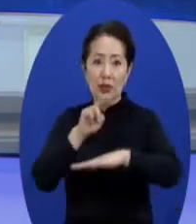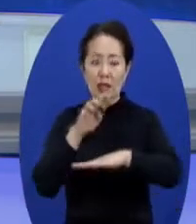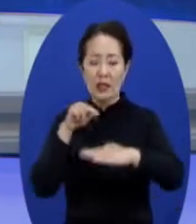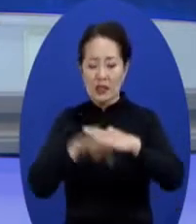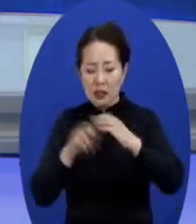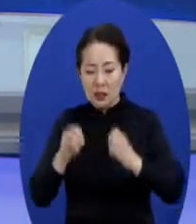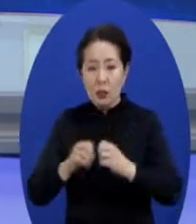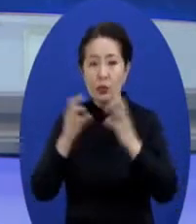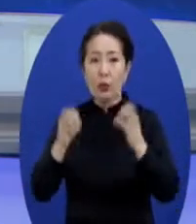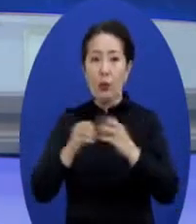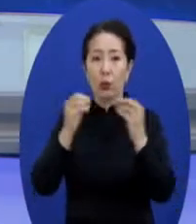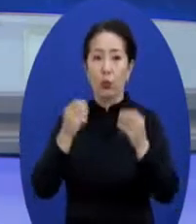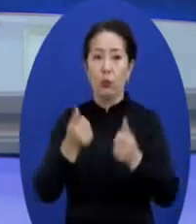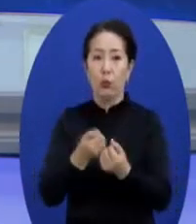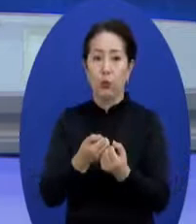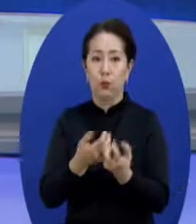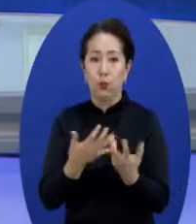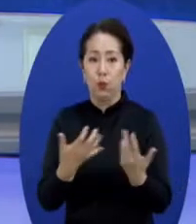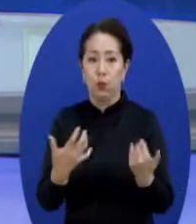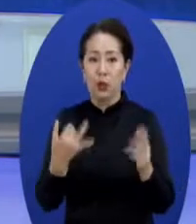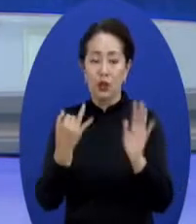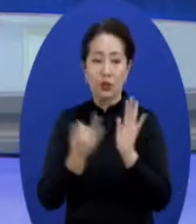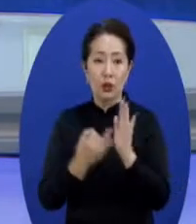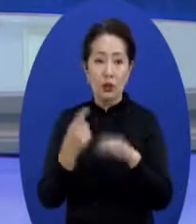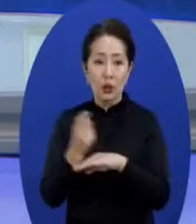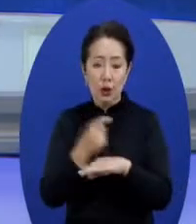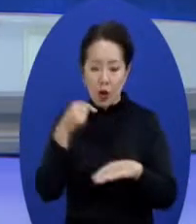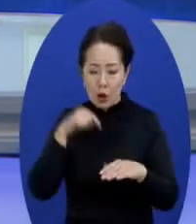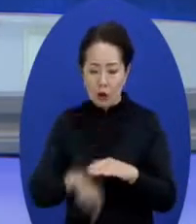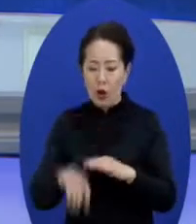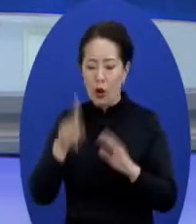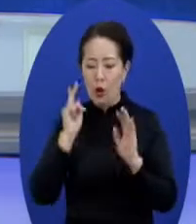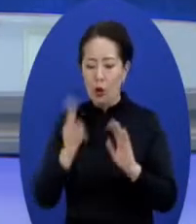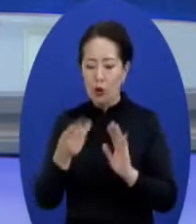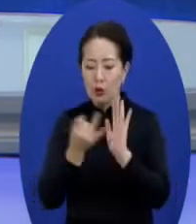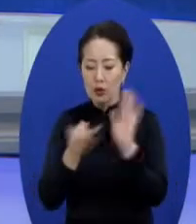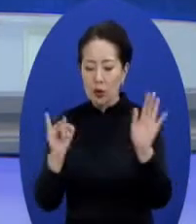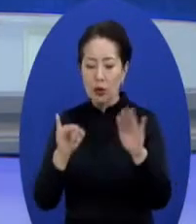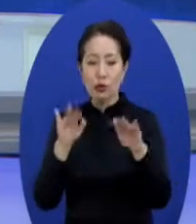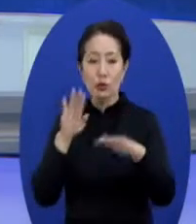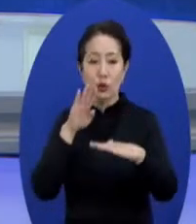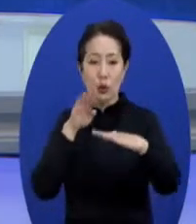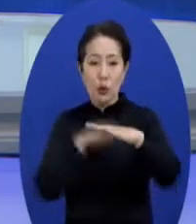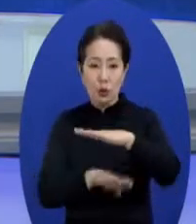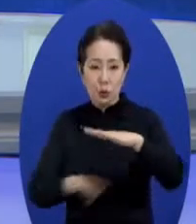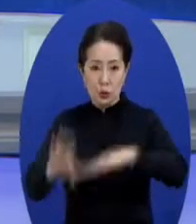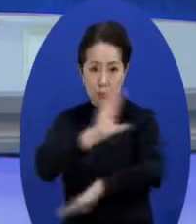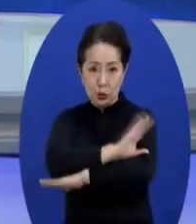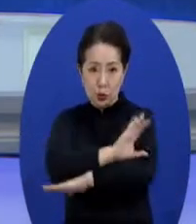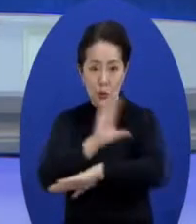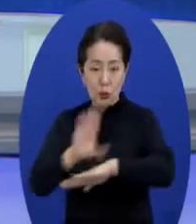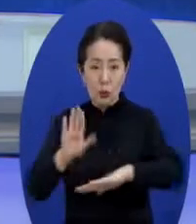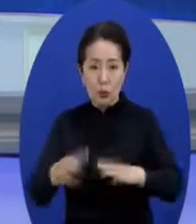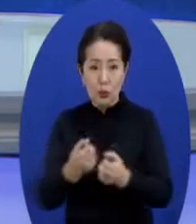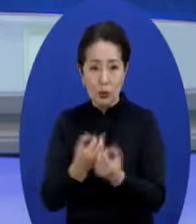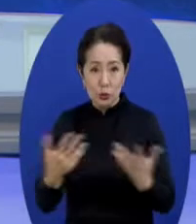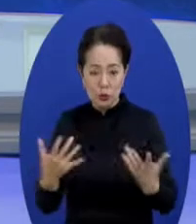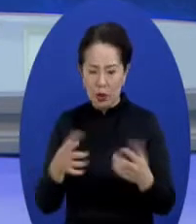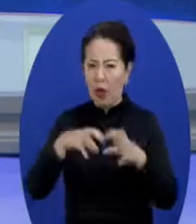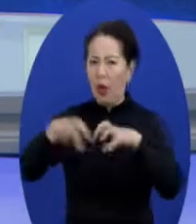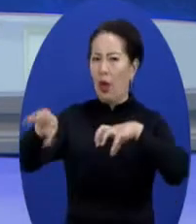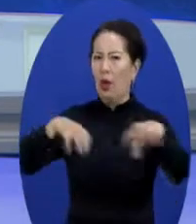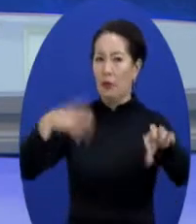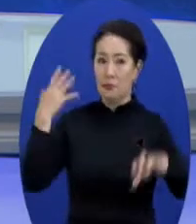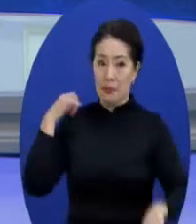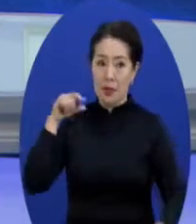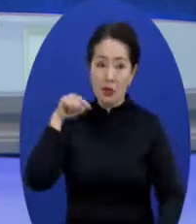чамгүй хийгдэжээ. Тус дүрвийн 7-р хороонд 2700 орчим сургуулийн насны хүүхэд байна. Сургуулийн хөрөлцөөгөөс алслагдсан сургуулиудад хуваарлагддаг